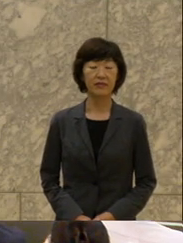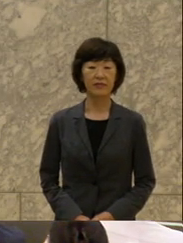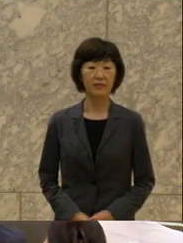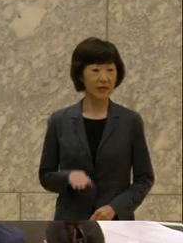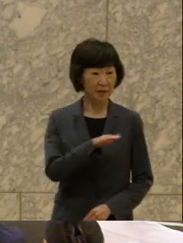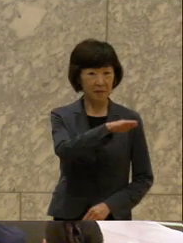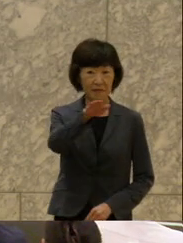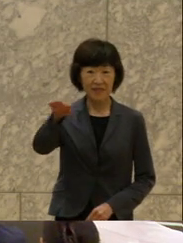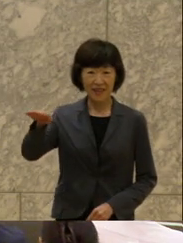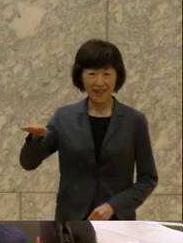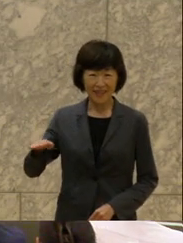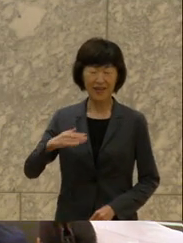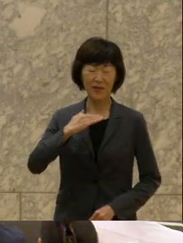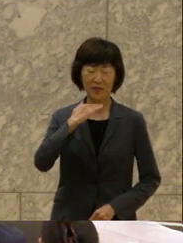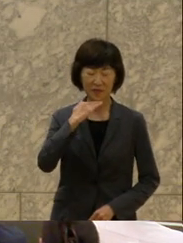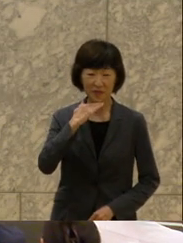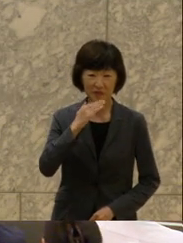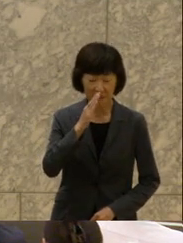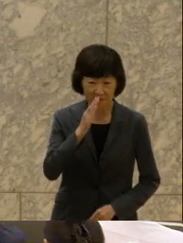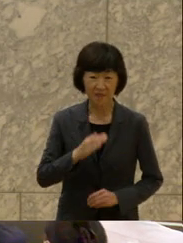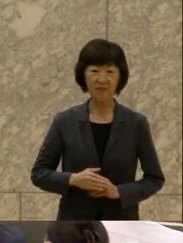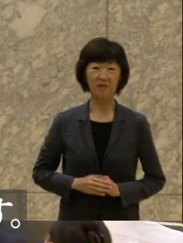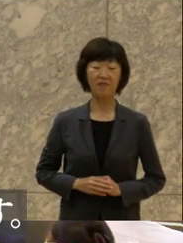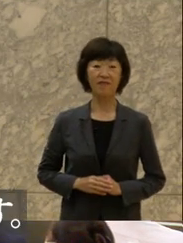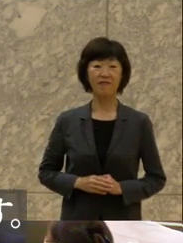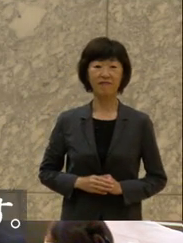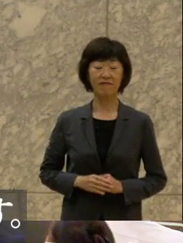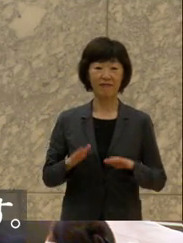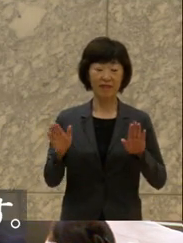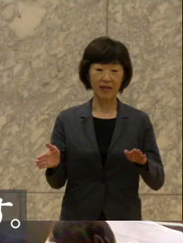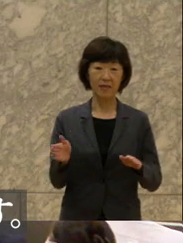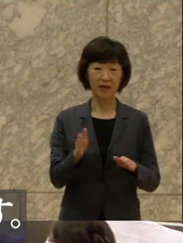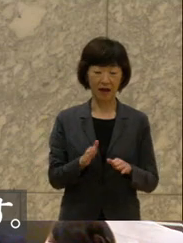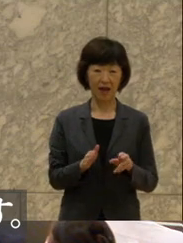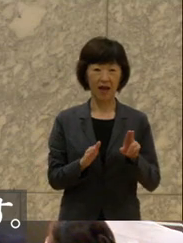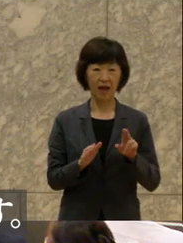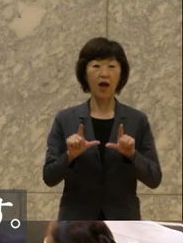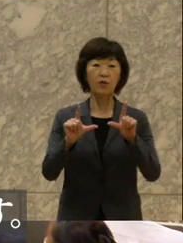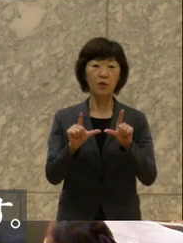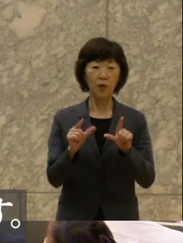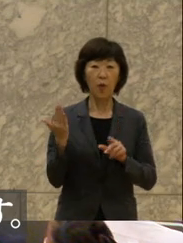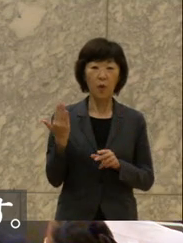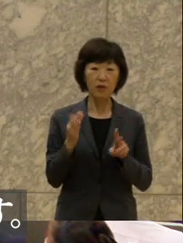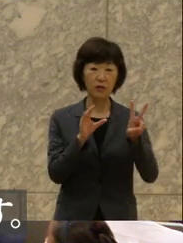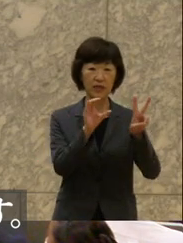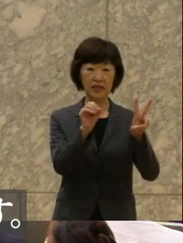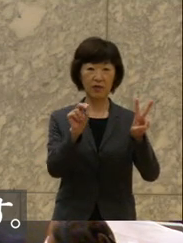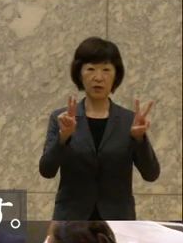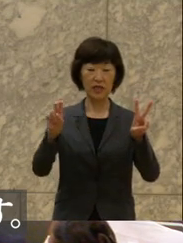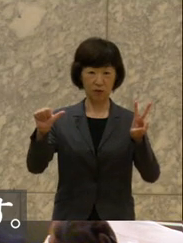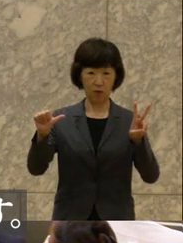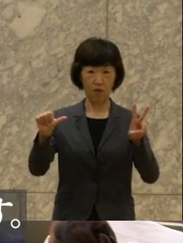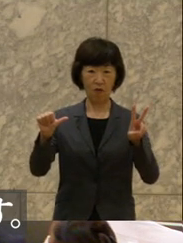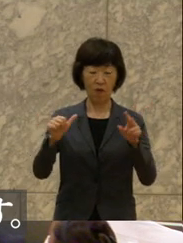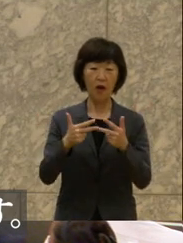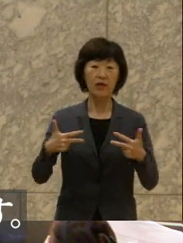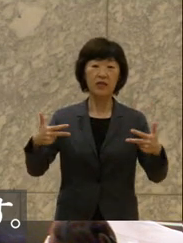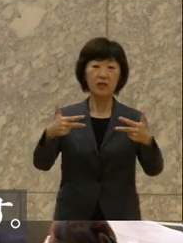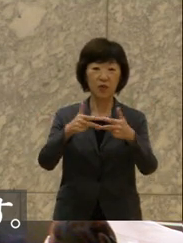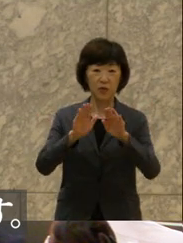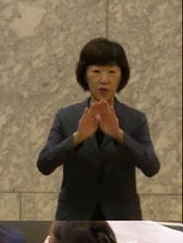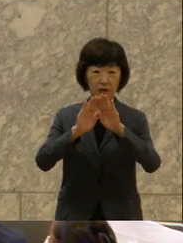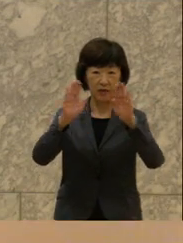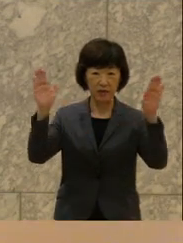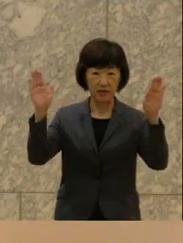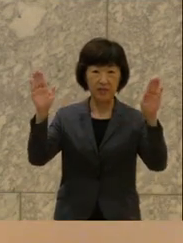皆様大変長らくお待たせいたしましたこれより東京フォワード2025シンポジウムを開催